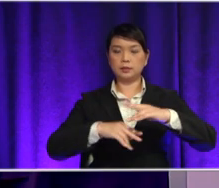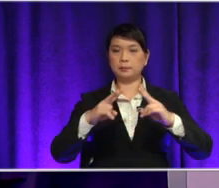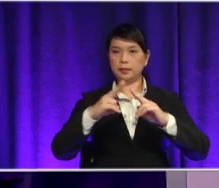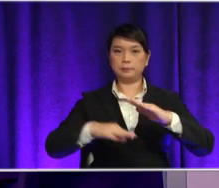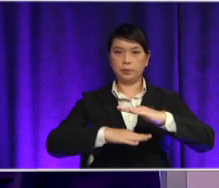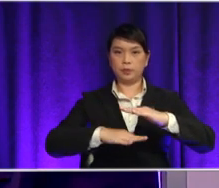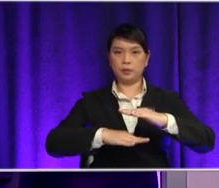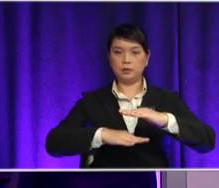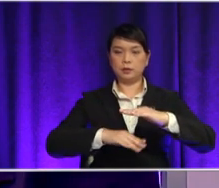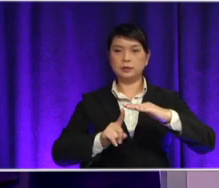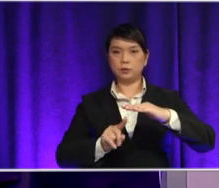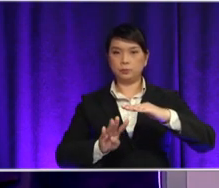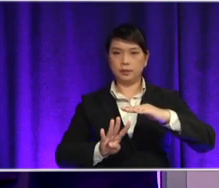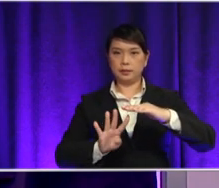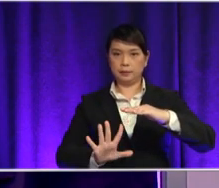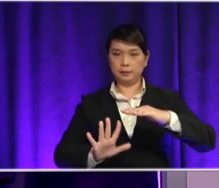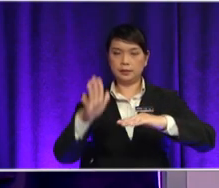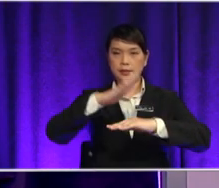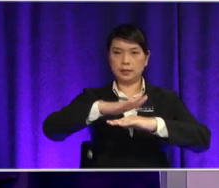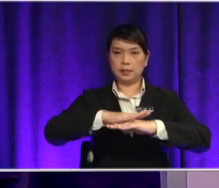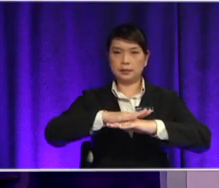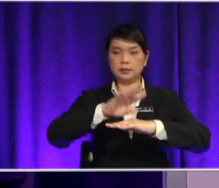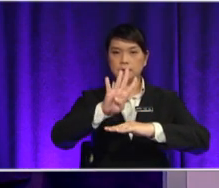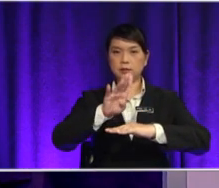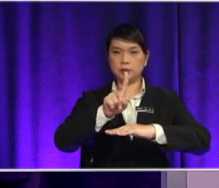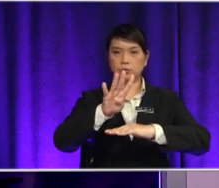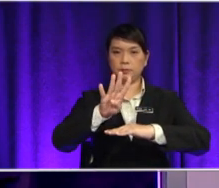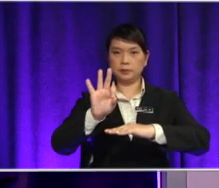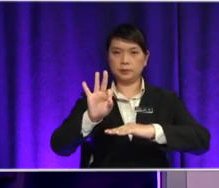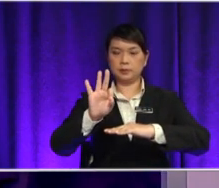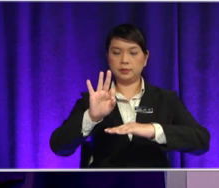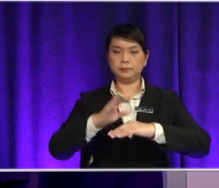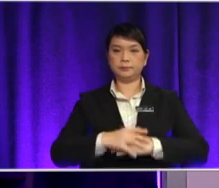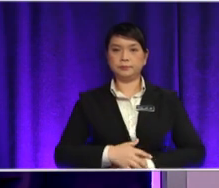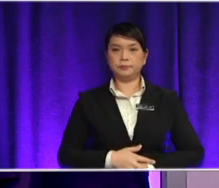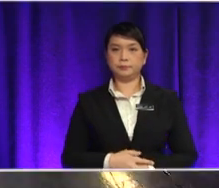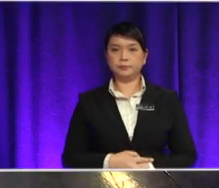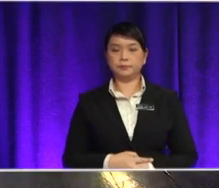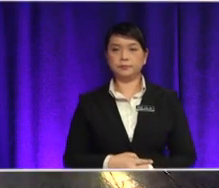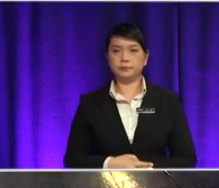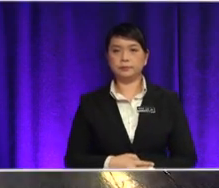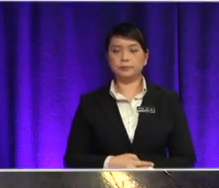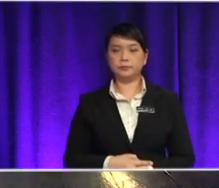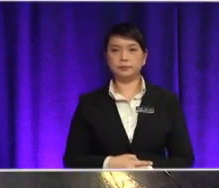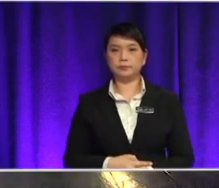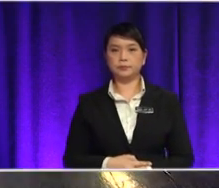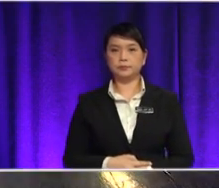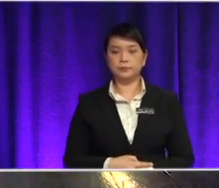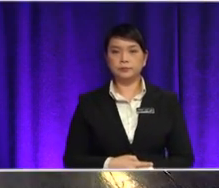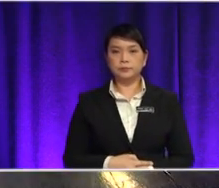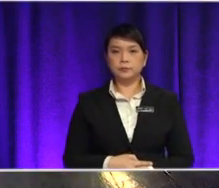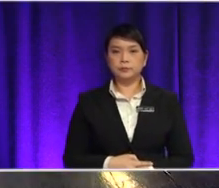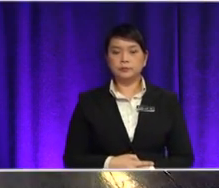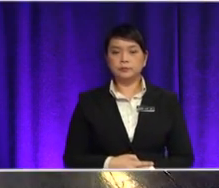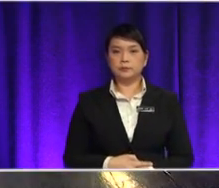ada 145, 150. Apa lagi seterusnya? Cuba Nisa baca kat saya. 155. Ya.